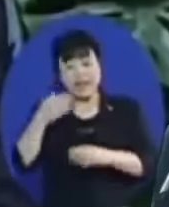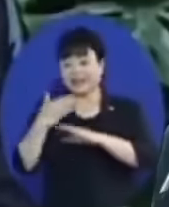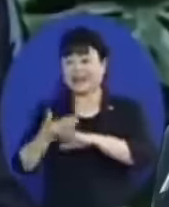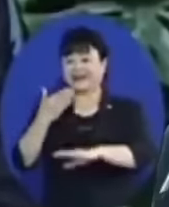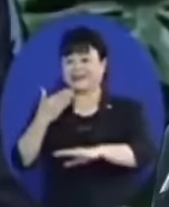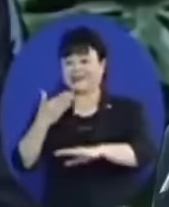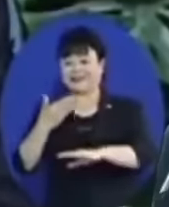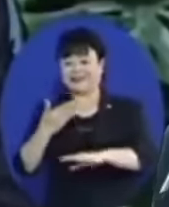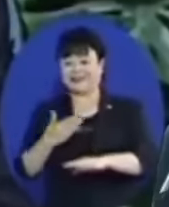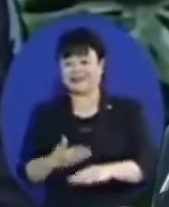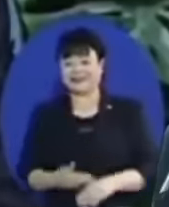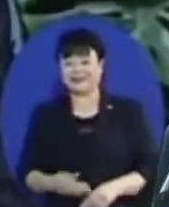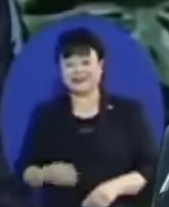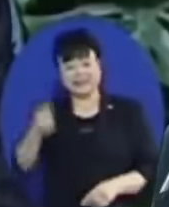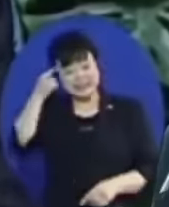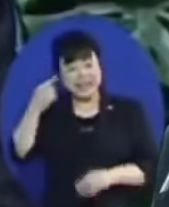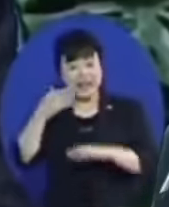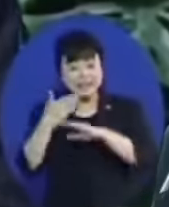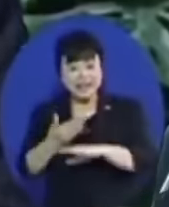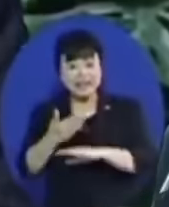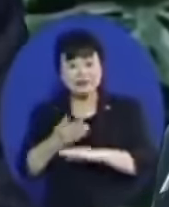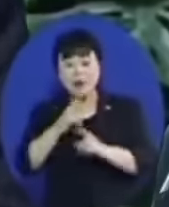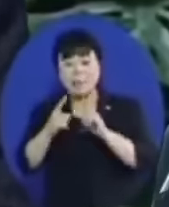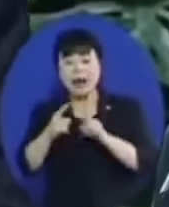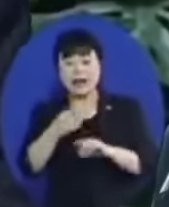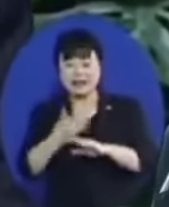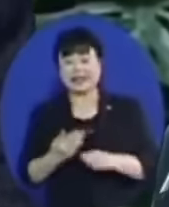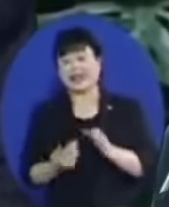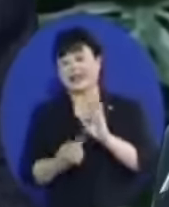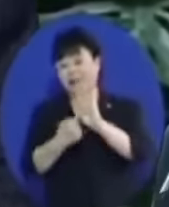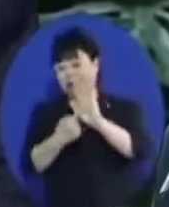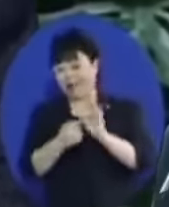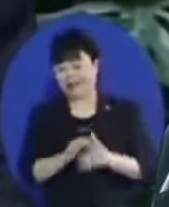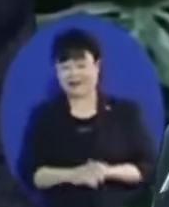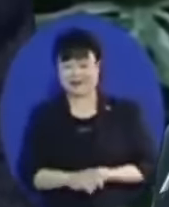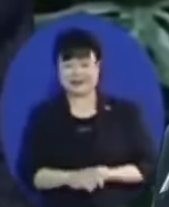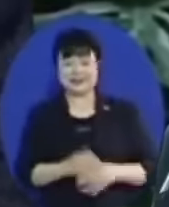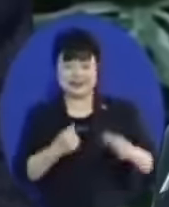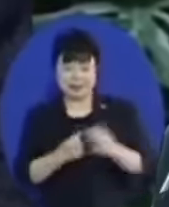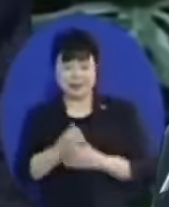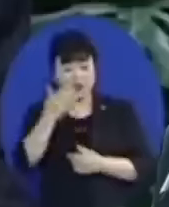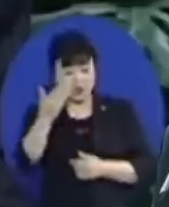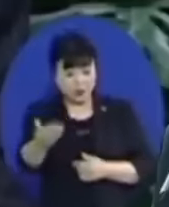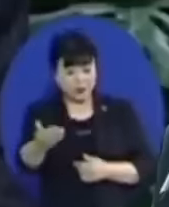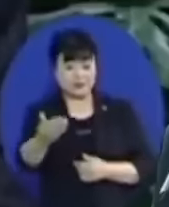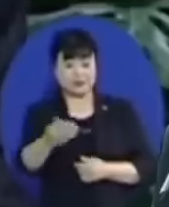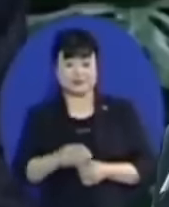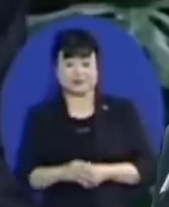달라지고, 마음의 생각이 달라짐으로 또 말을 다르게 하게 되는 것입니다. 그러므로 여러분께서